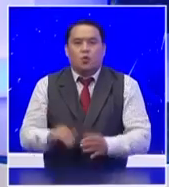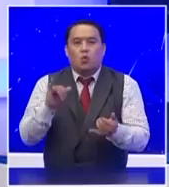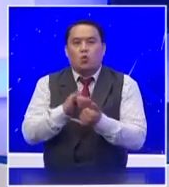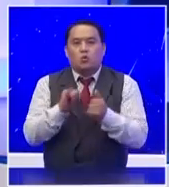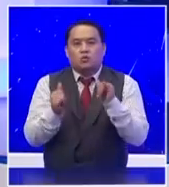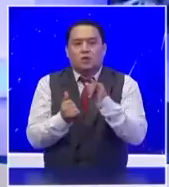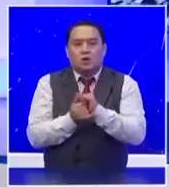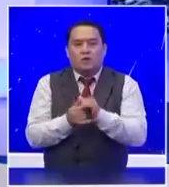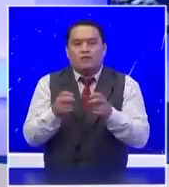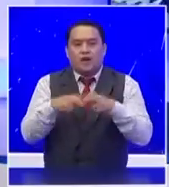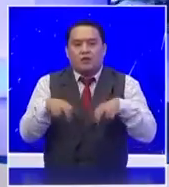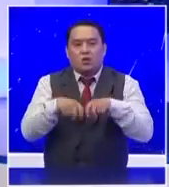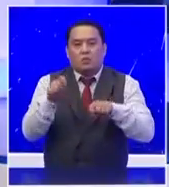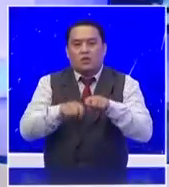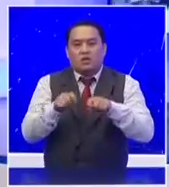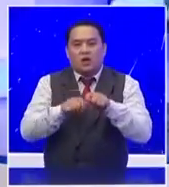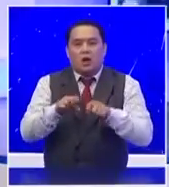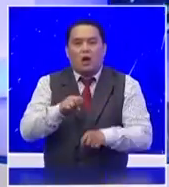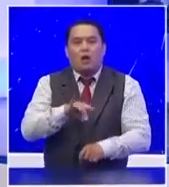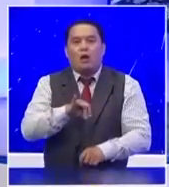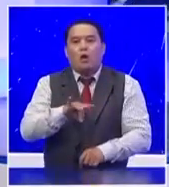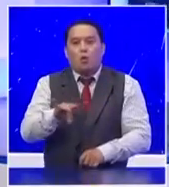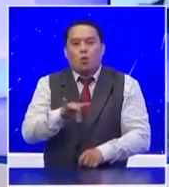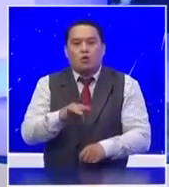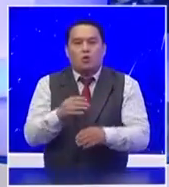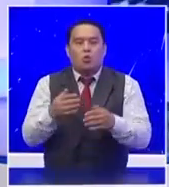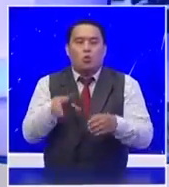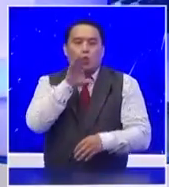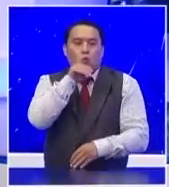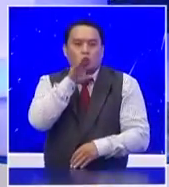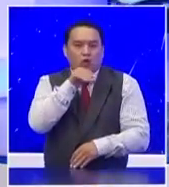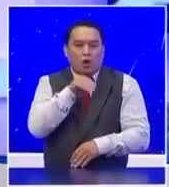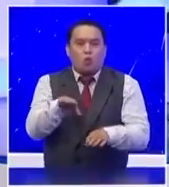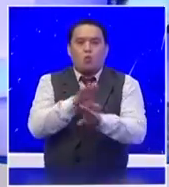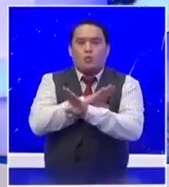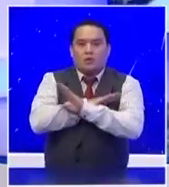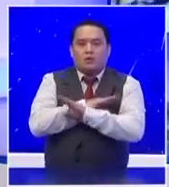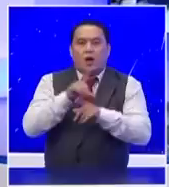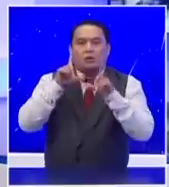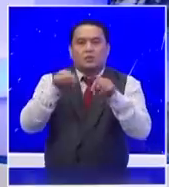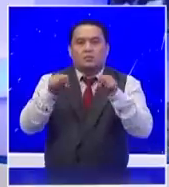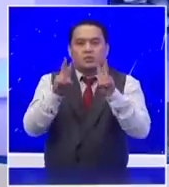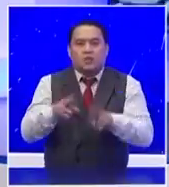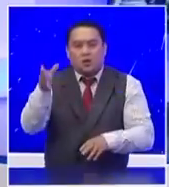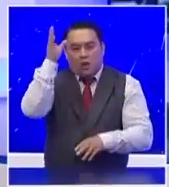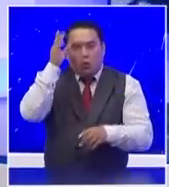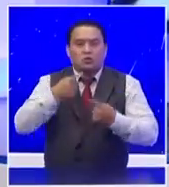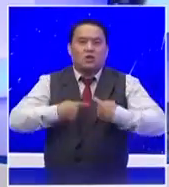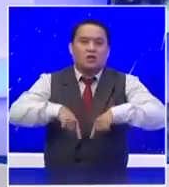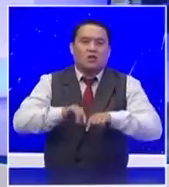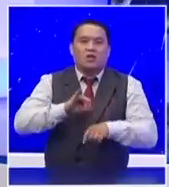Инспекторы и экологи выясняют причину гибели диких уток на озере Алаколь. На остров Орал-Тебе отправятся сотрудники научных